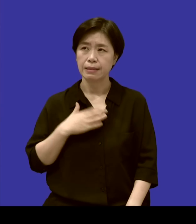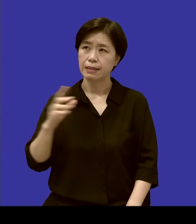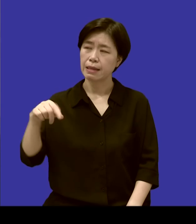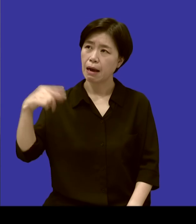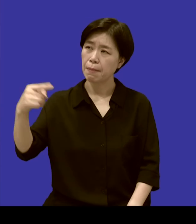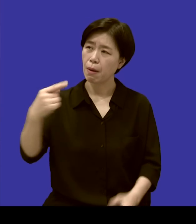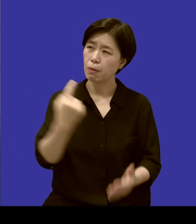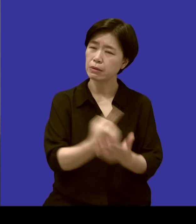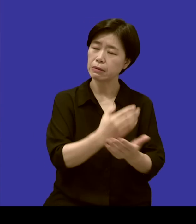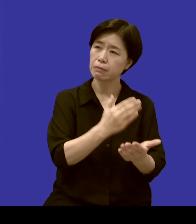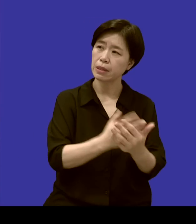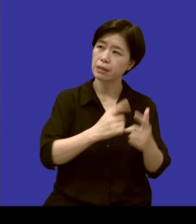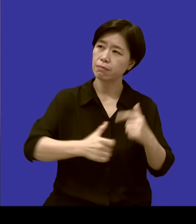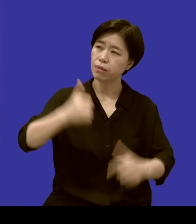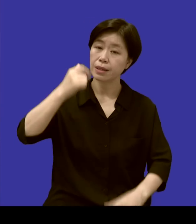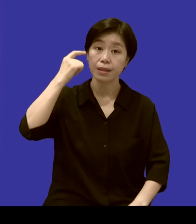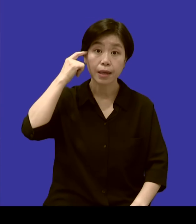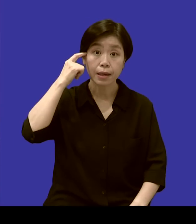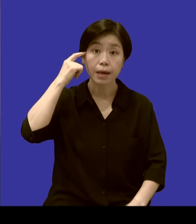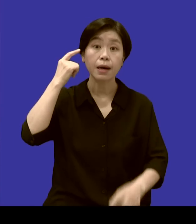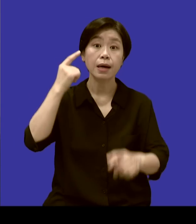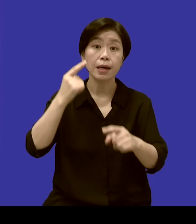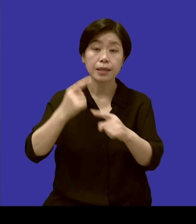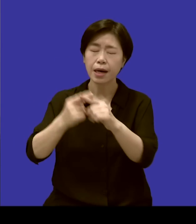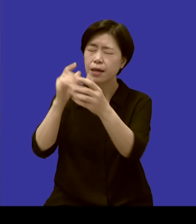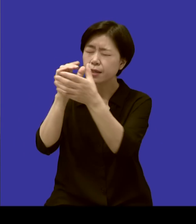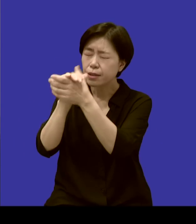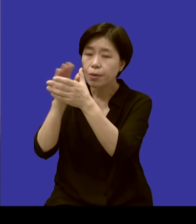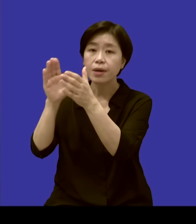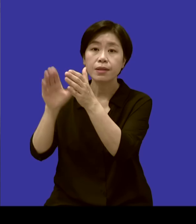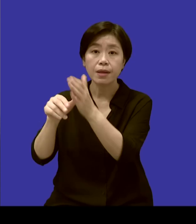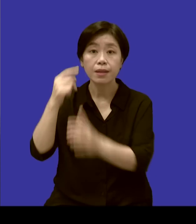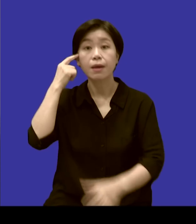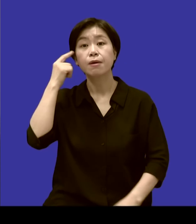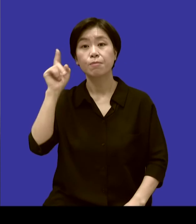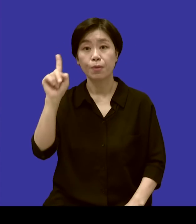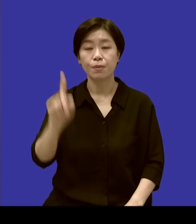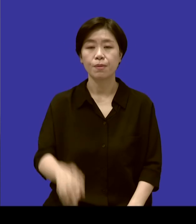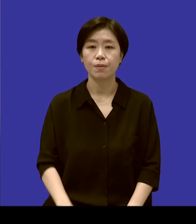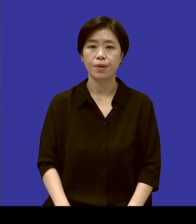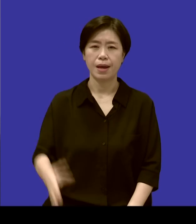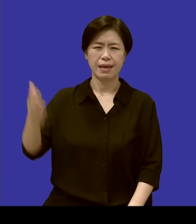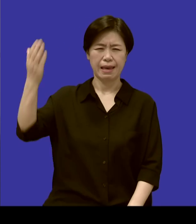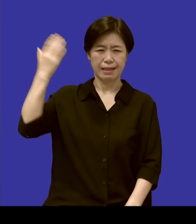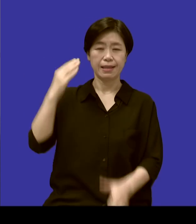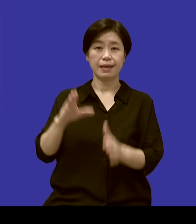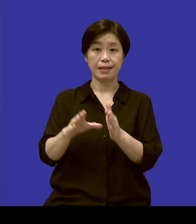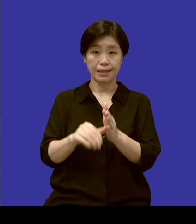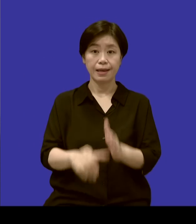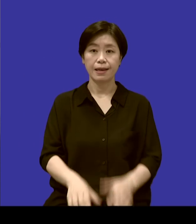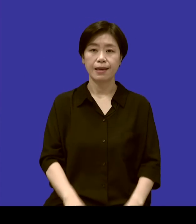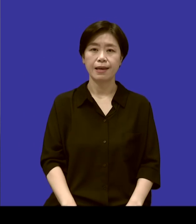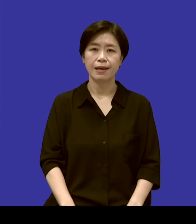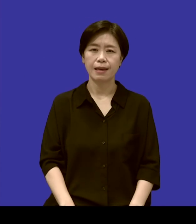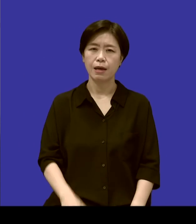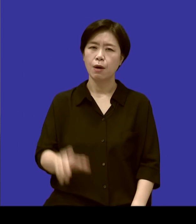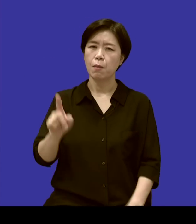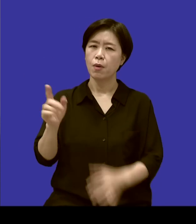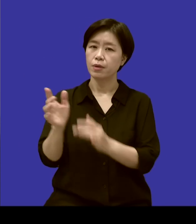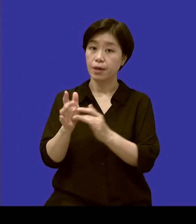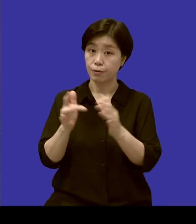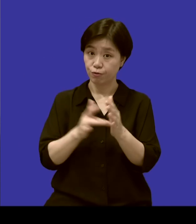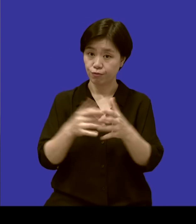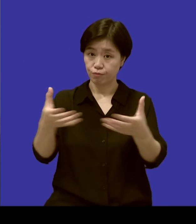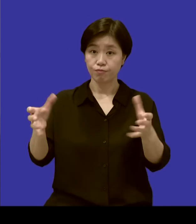다시 한번 생각해 봐야겠다. 기도하는 중에 하나님이 내가 예전에 YM에서 50주년 성령 집회에서